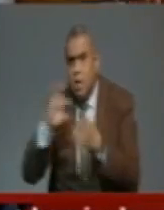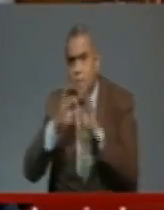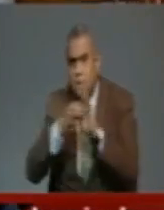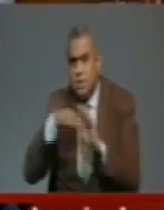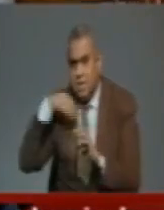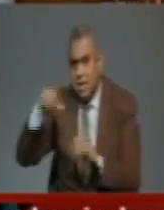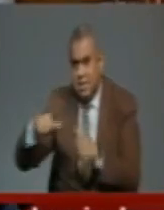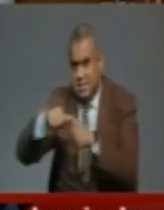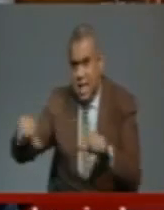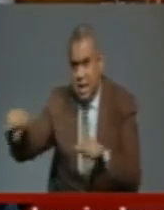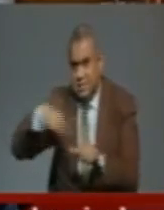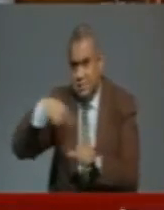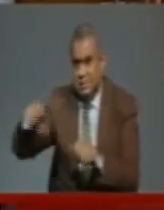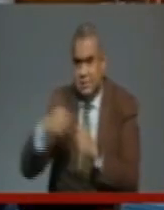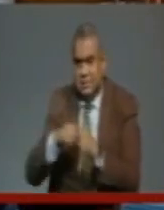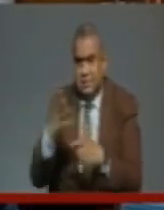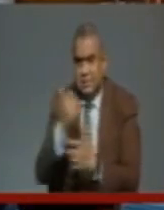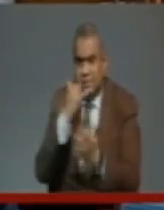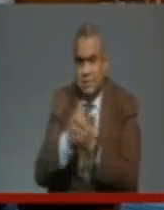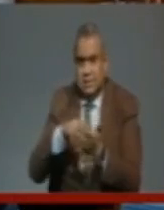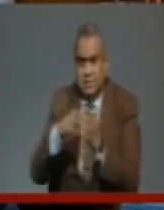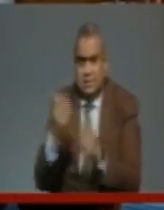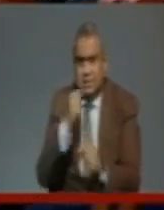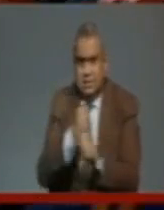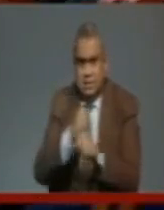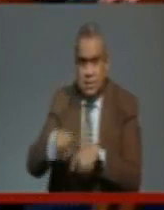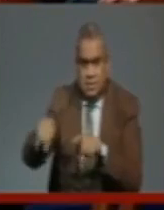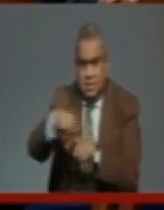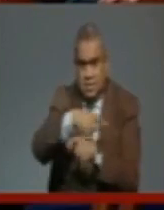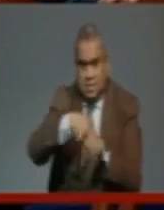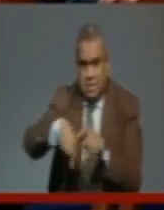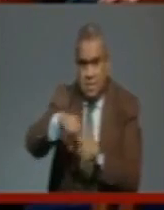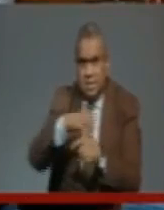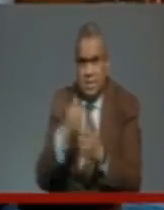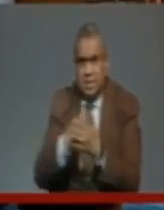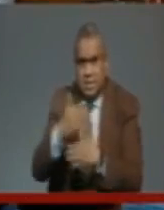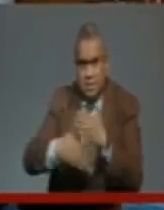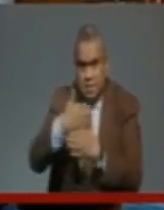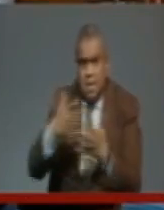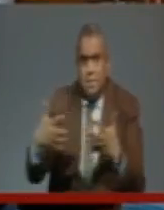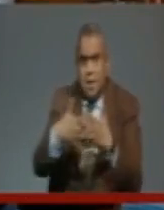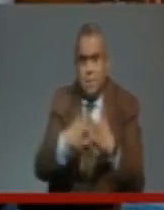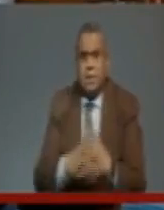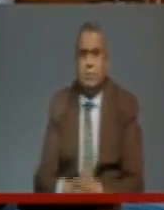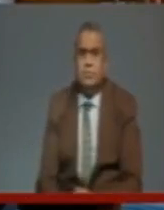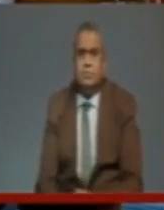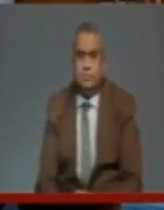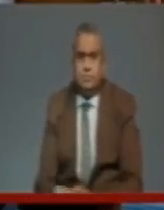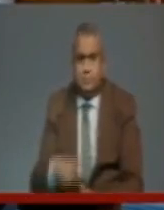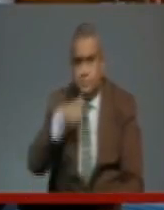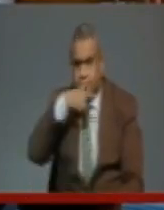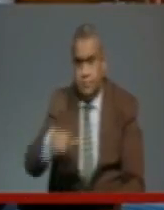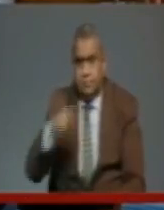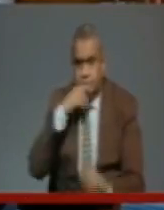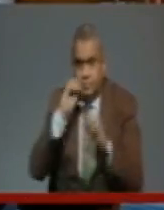شاور بس عليها وبعدين اللي بنعمله ده هيخلي امتى؟ طب حاضر حاضر. احنا فندم النهارده واحنا بنتكلم دلوقتي